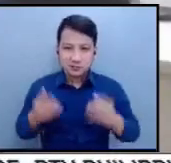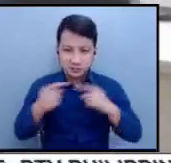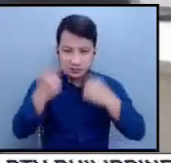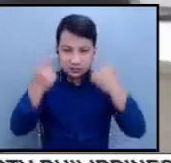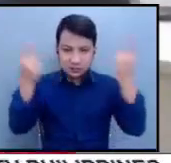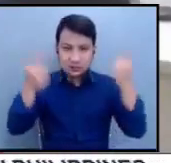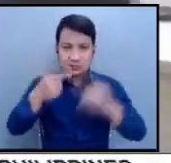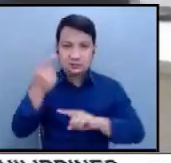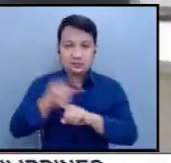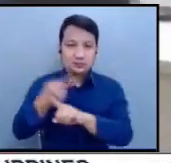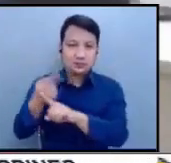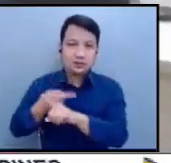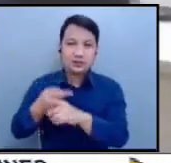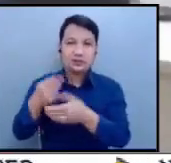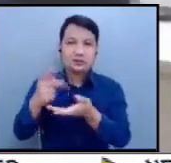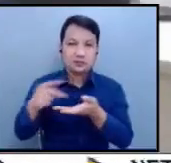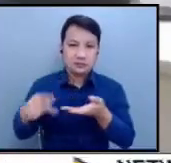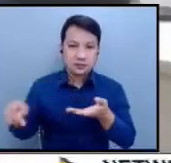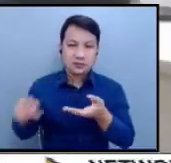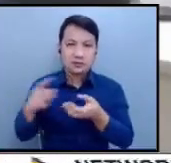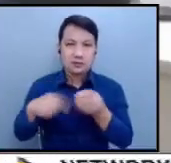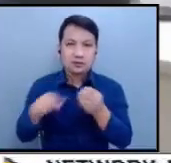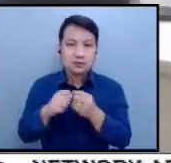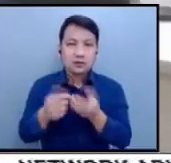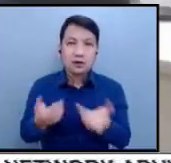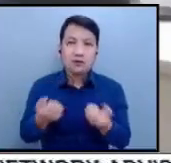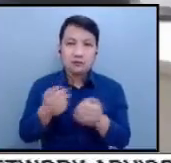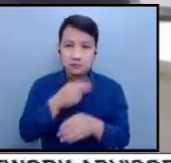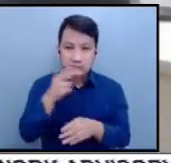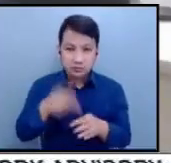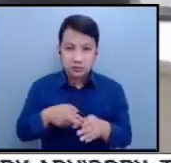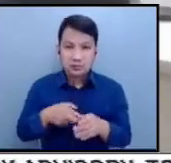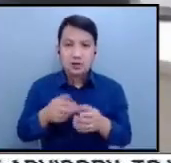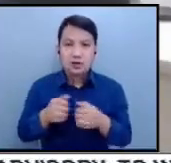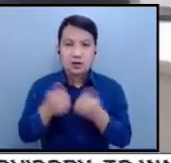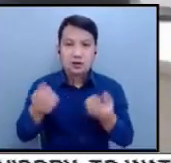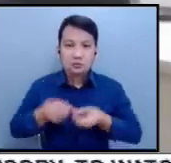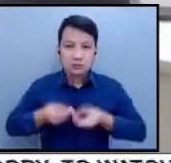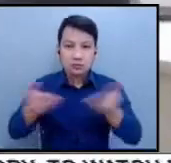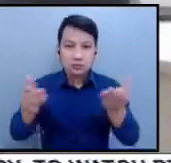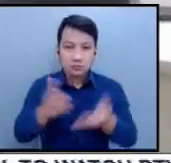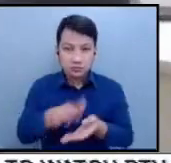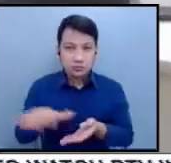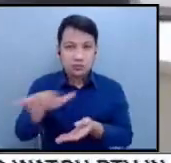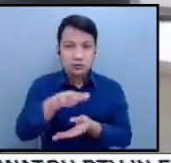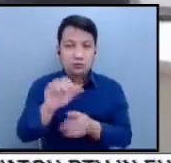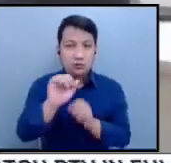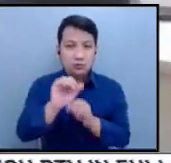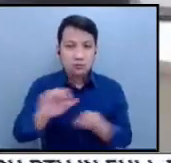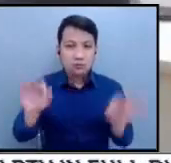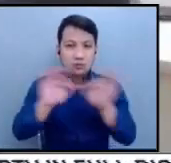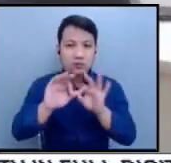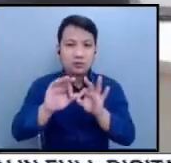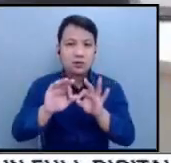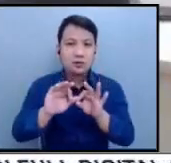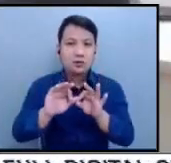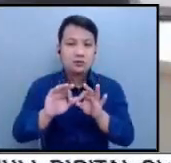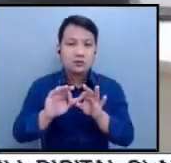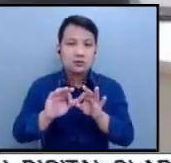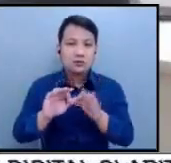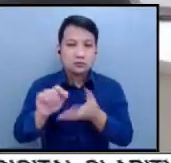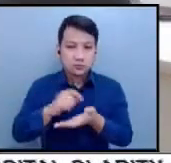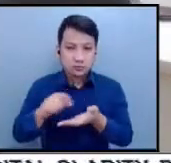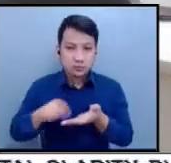ng panitikan, sa pagdiriwang ng pagsali at pagpapadala ng kanilang mga lahok para sa Talaang Ginto, Makata ng